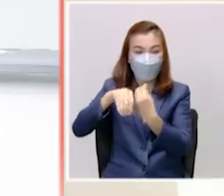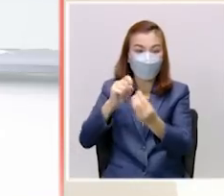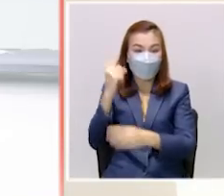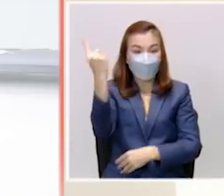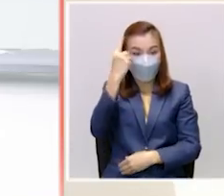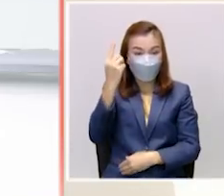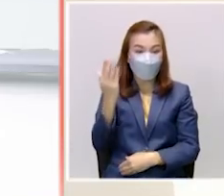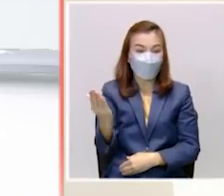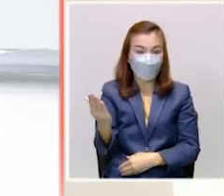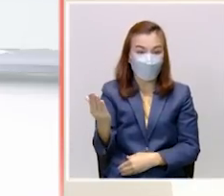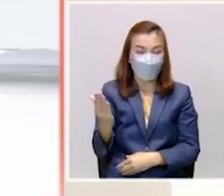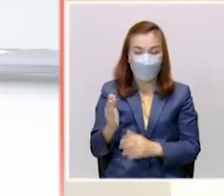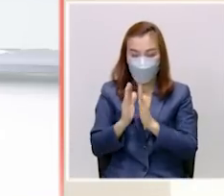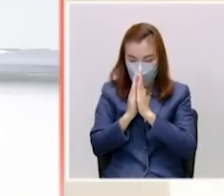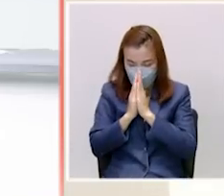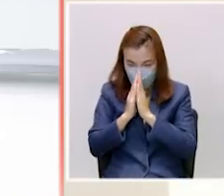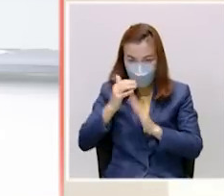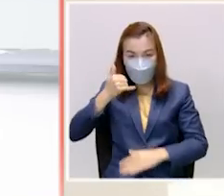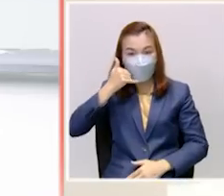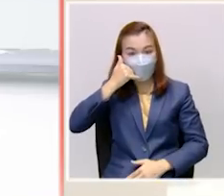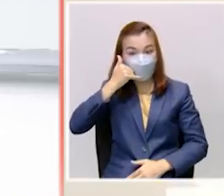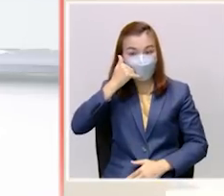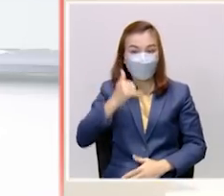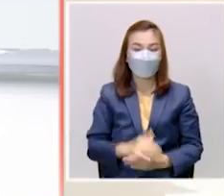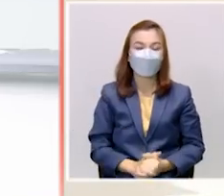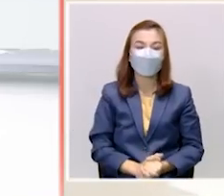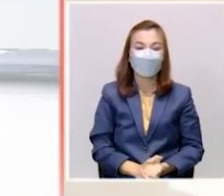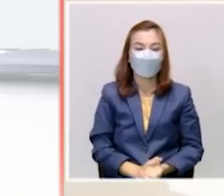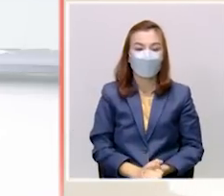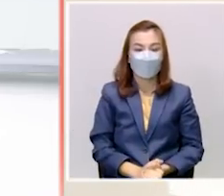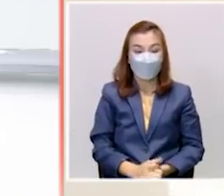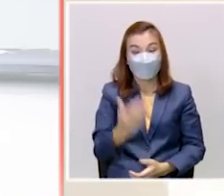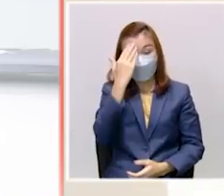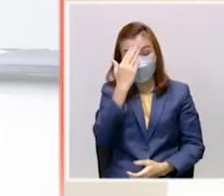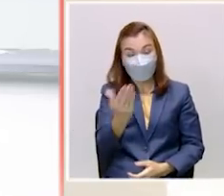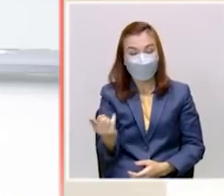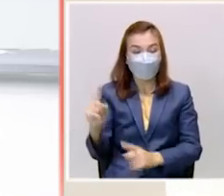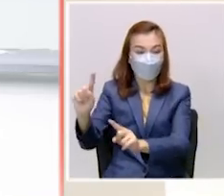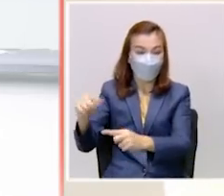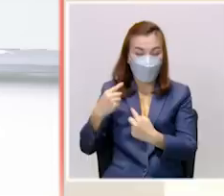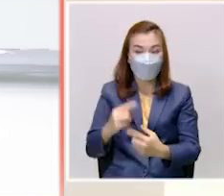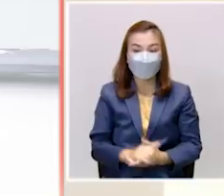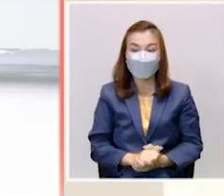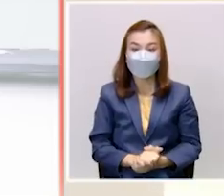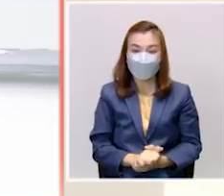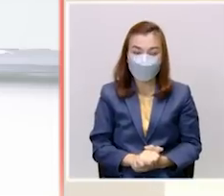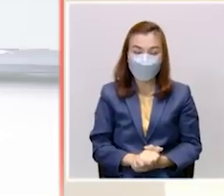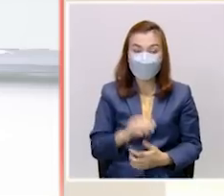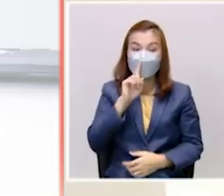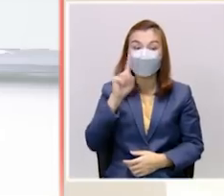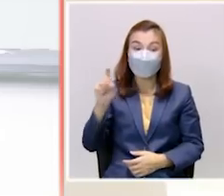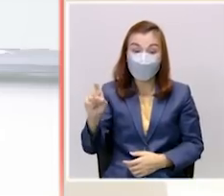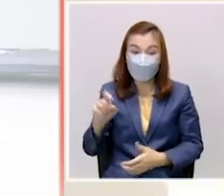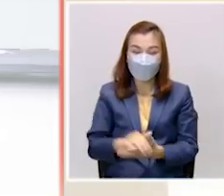คะสวัสดีค่ะคุณสิทธิวัฒน์ค่ะ สวัสดีค่ะ ครับสวัสดีครับ ค่ะในมุมมองของภาคเอกชนเนี่